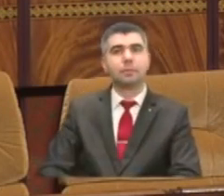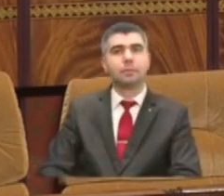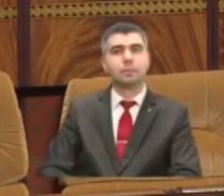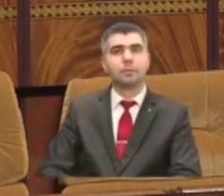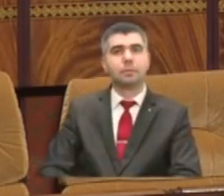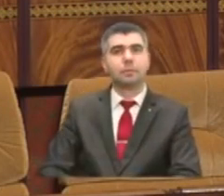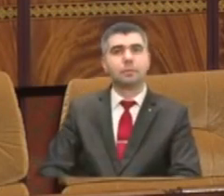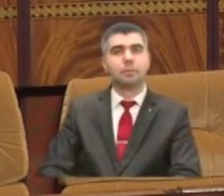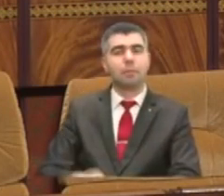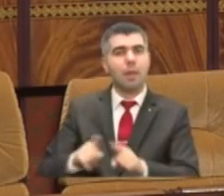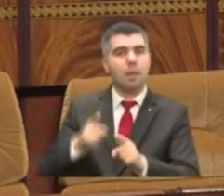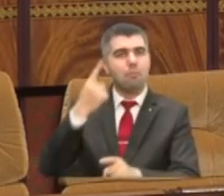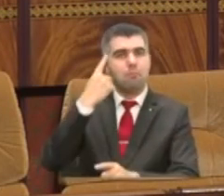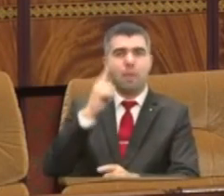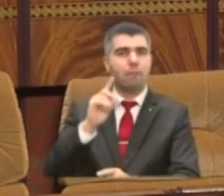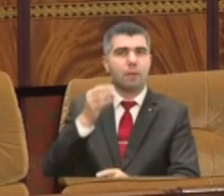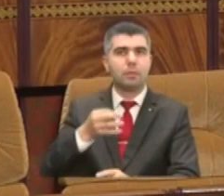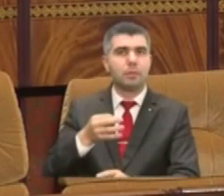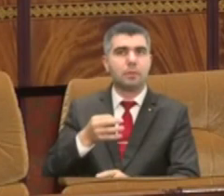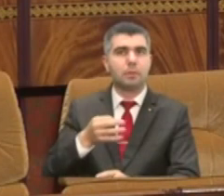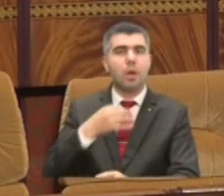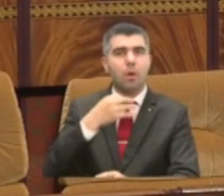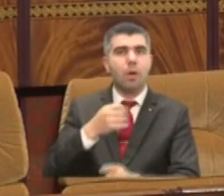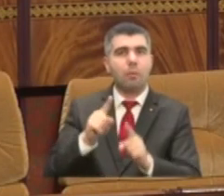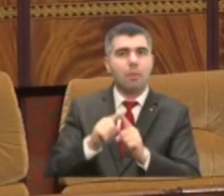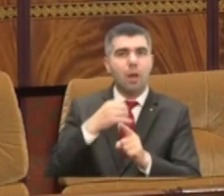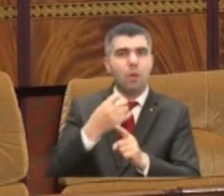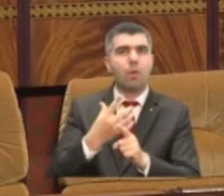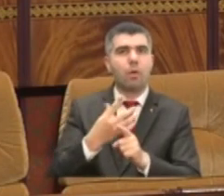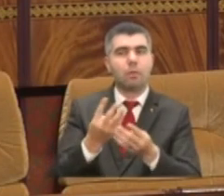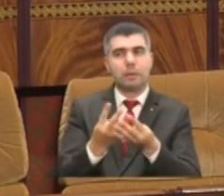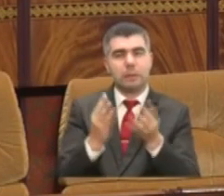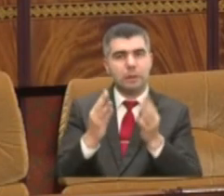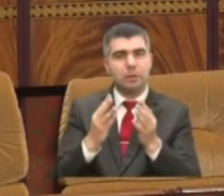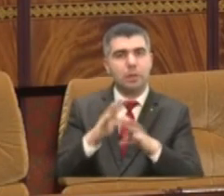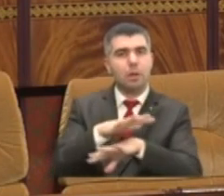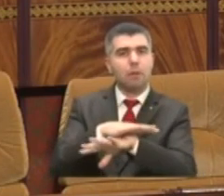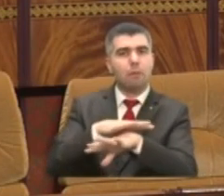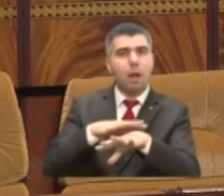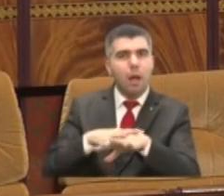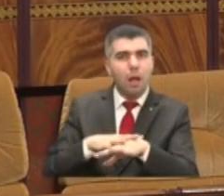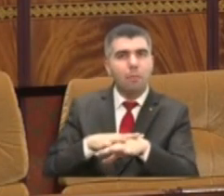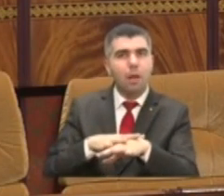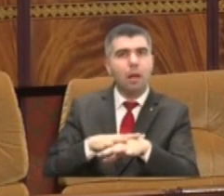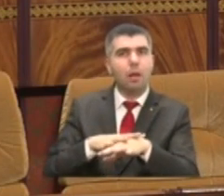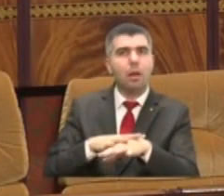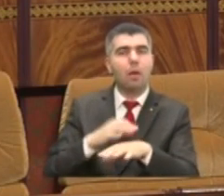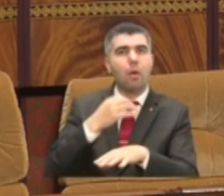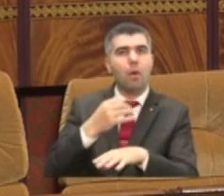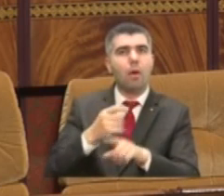ما فهمتش علاش السيد النائب المحترم جبد المجالس البلدية وكأنها يعني